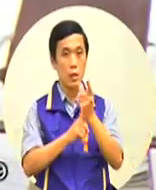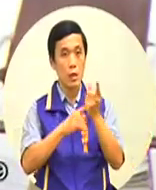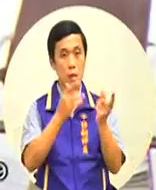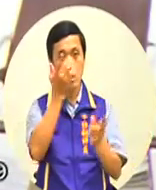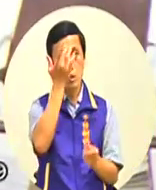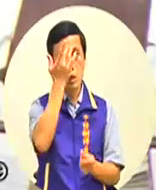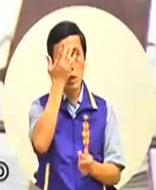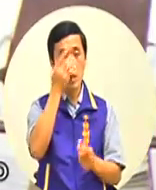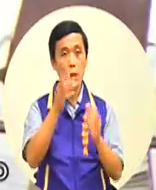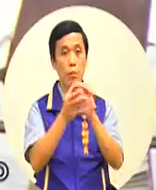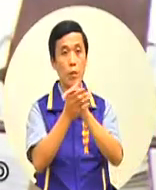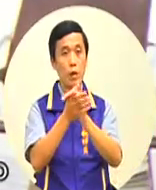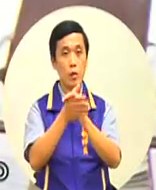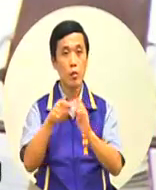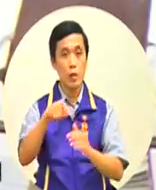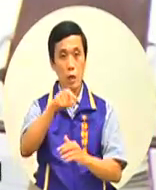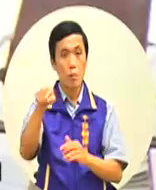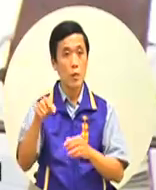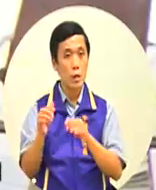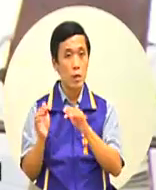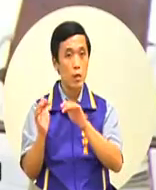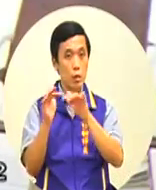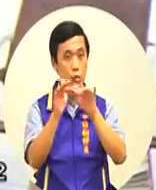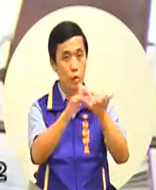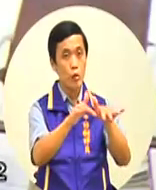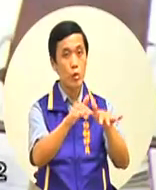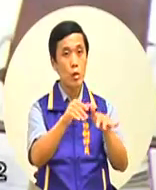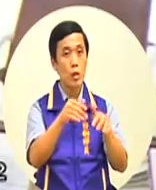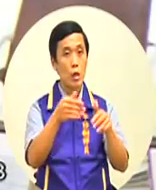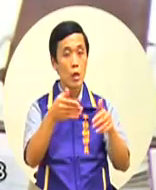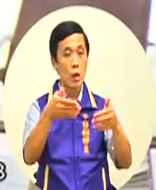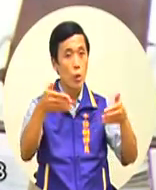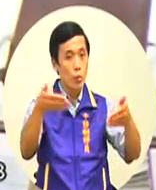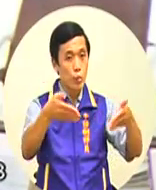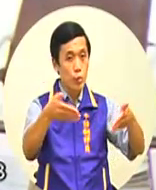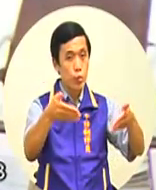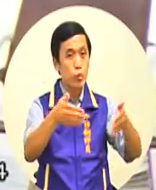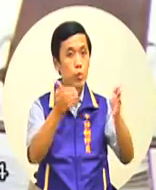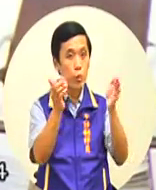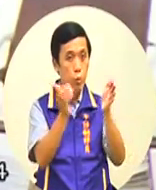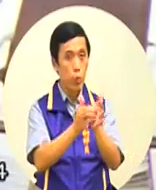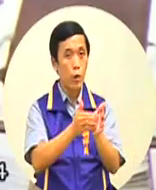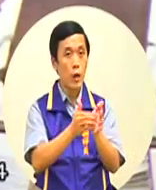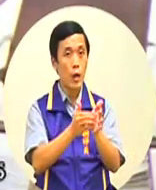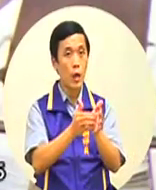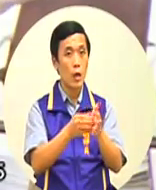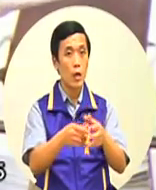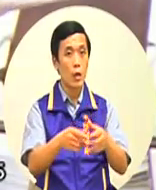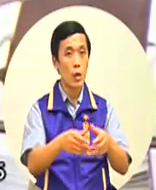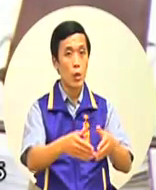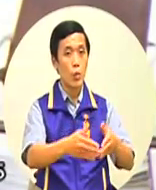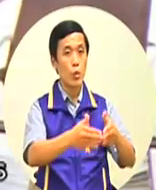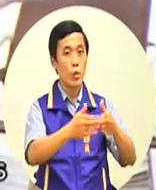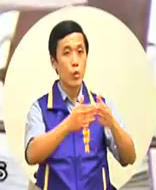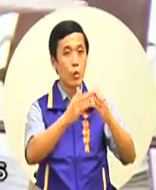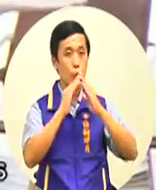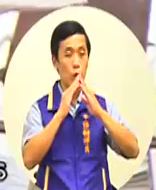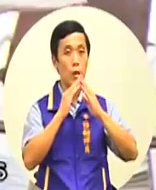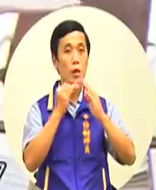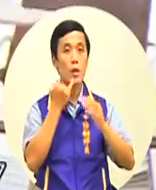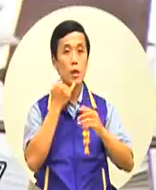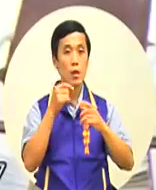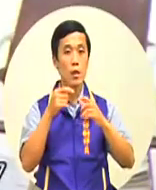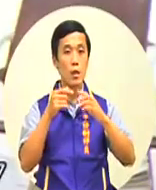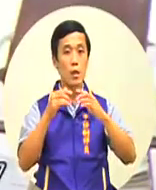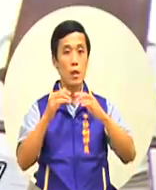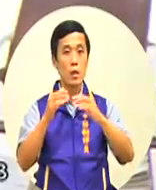那边，他们就是有金藏啊，结果治疗之后已经可以 恢复到我们的社会当社会人的时